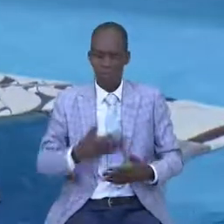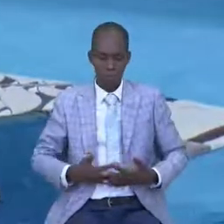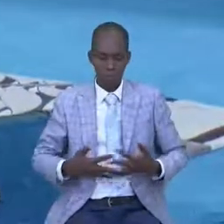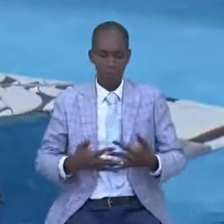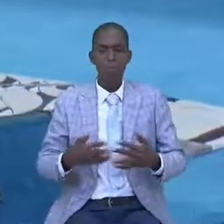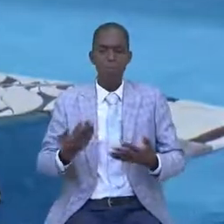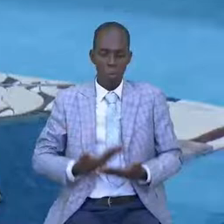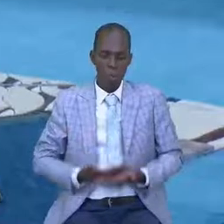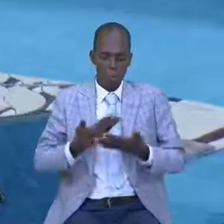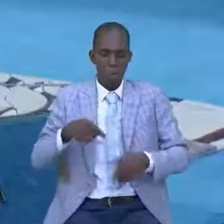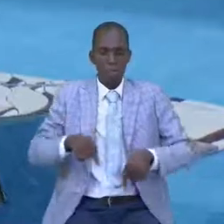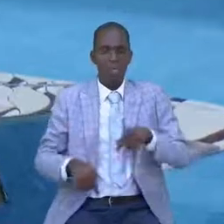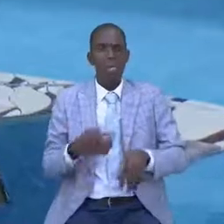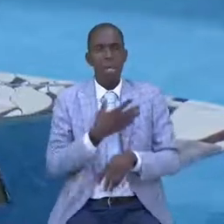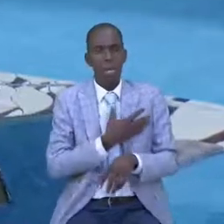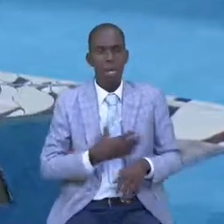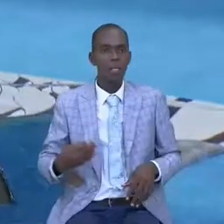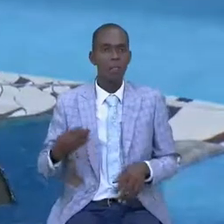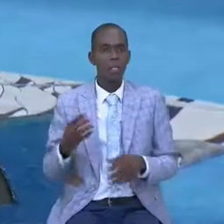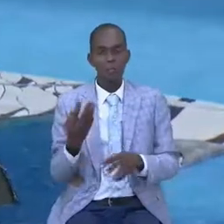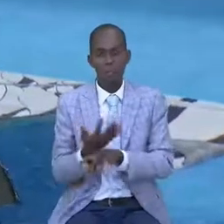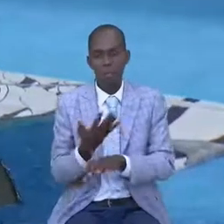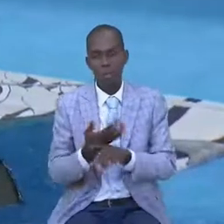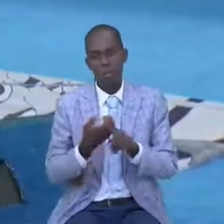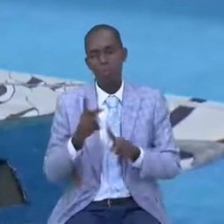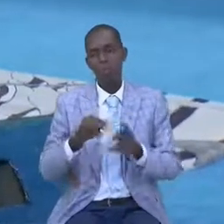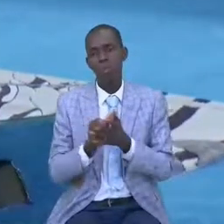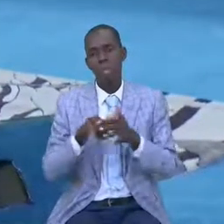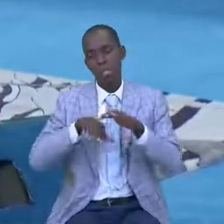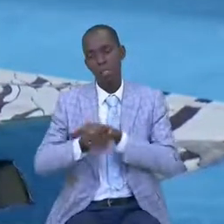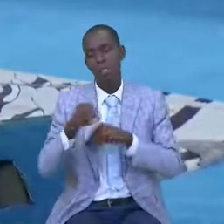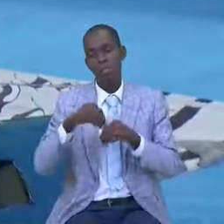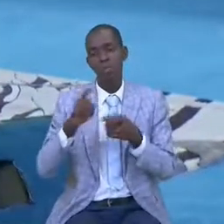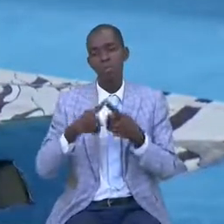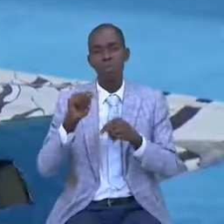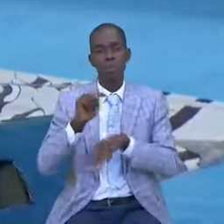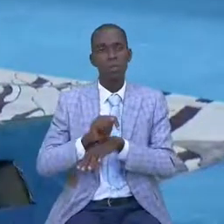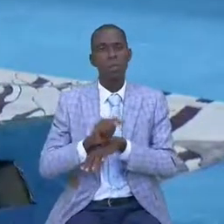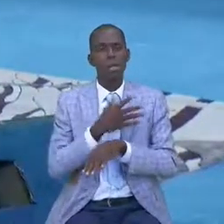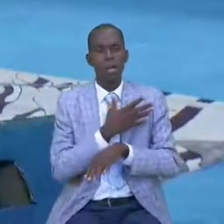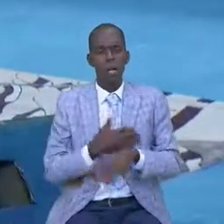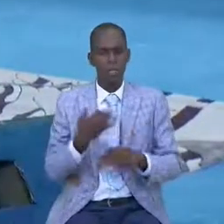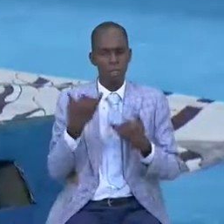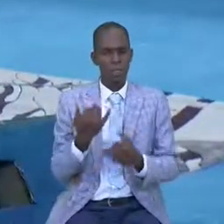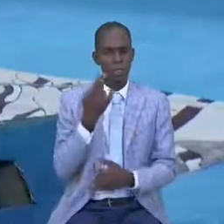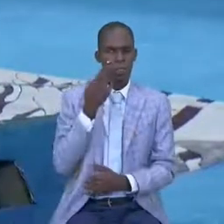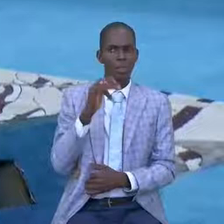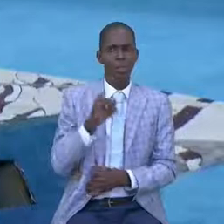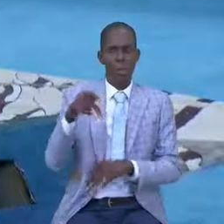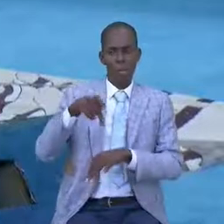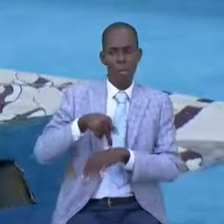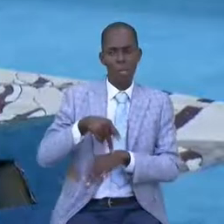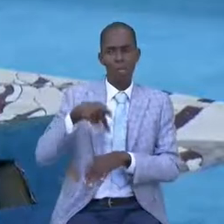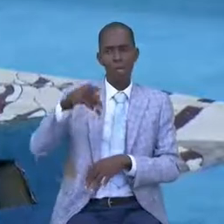paralysé depuis le ventre de sa mère, pour qu'il demandât l'aumône à ceux qui entraient dans le